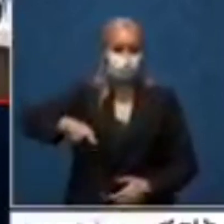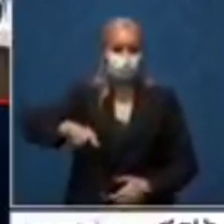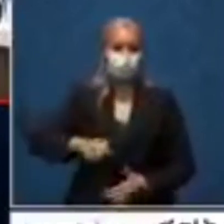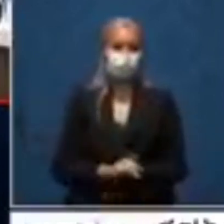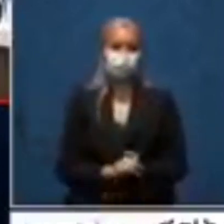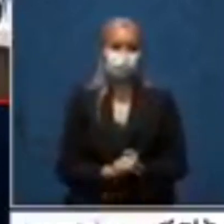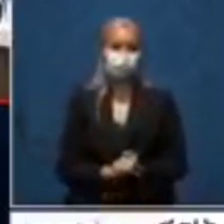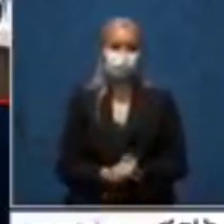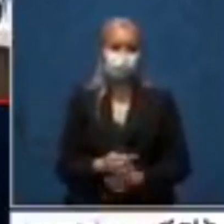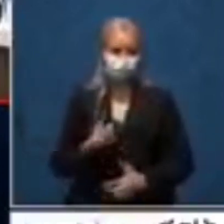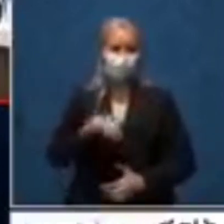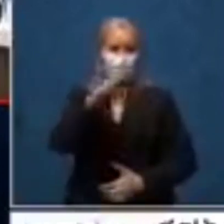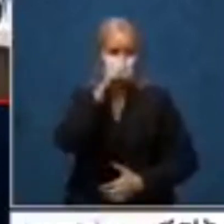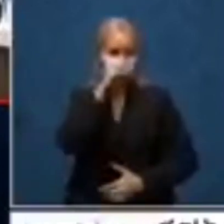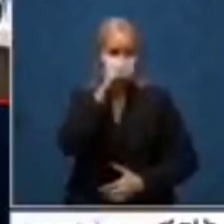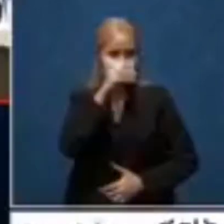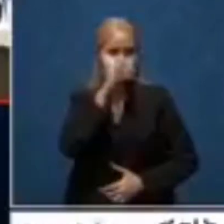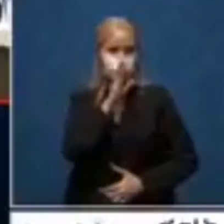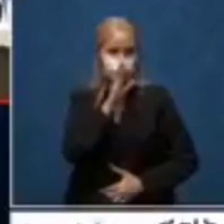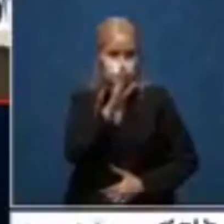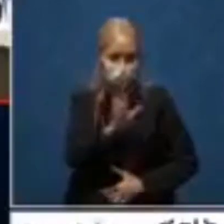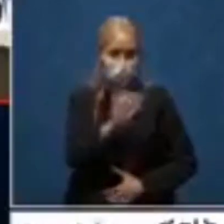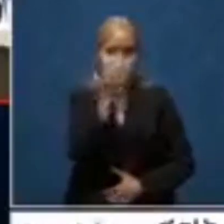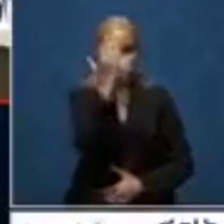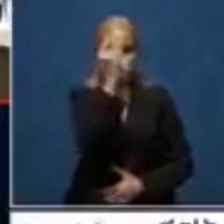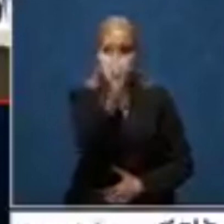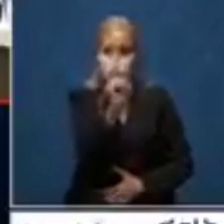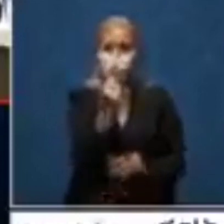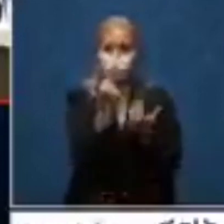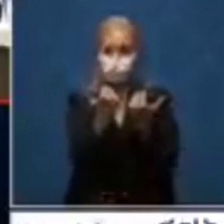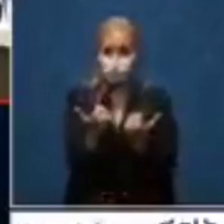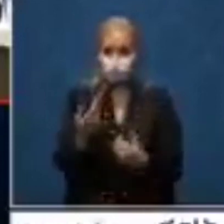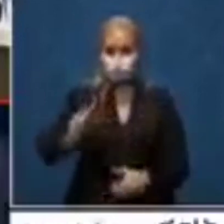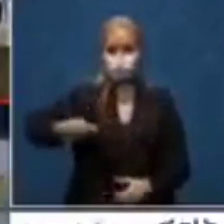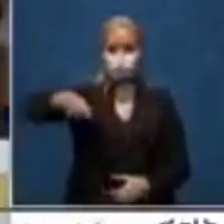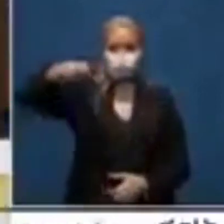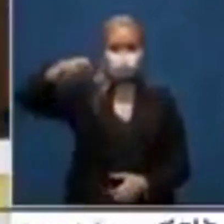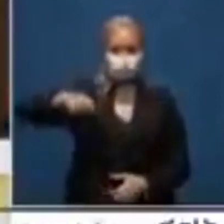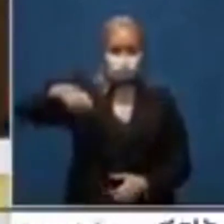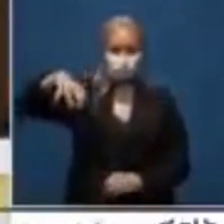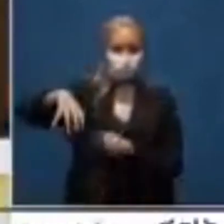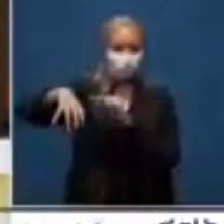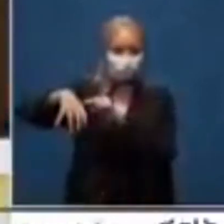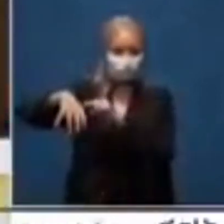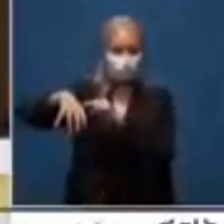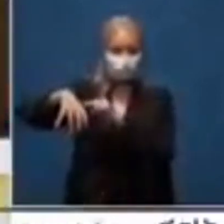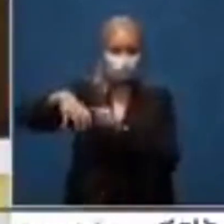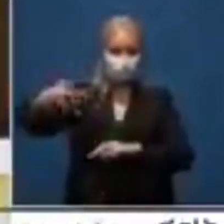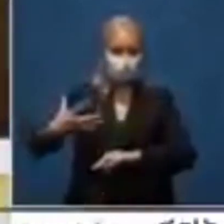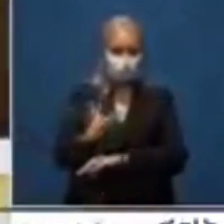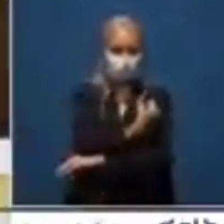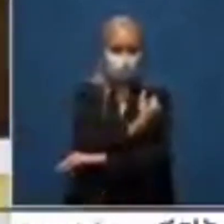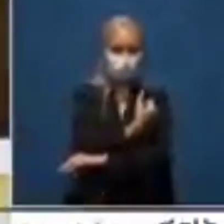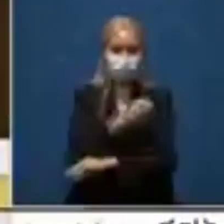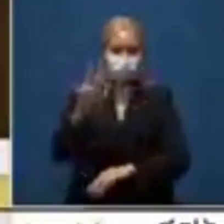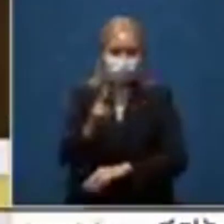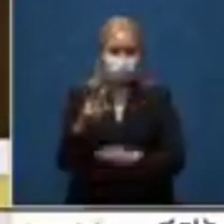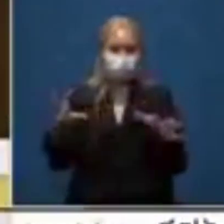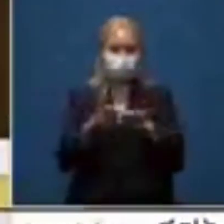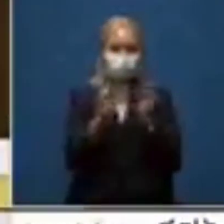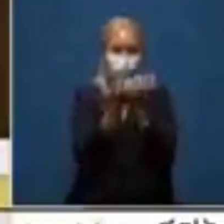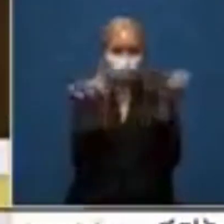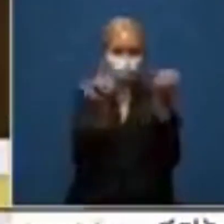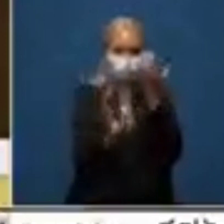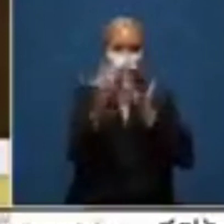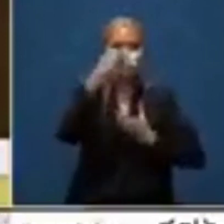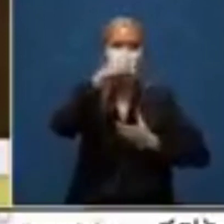เราก็ต้องพูดนะครับเพราะว่าสถาบันศาลเป็นหนึ่งในสถาบันอำนาจที่ใช้อยู่ในรัฐธรรมนูญนั่นก็ไม่ตรงครับส่วนในข้อที่